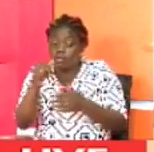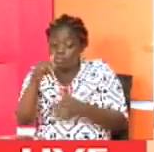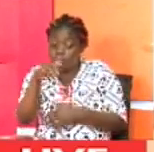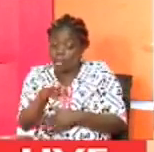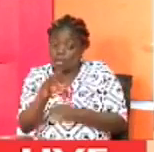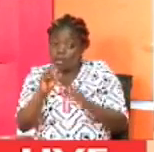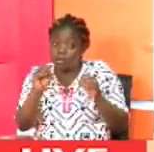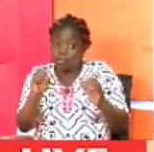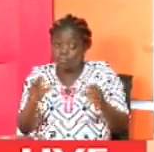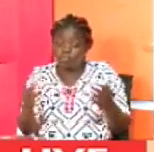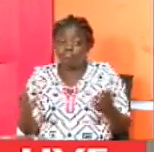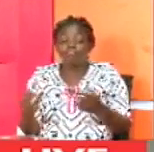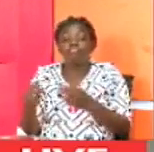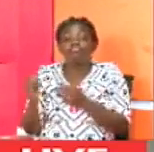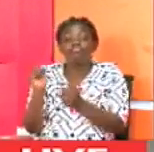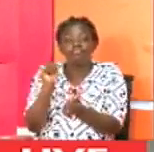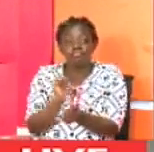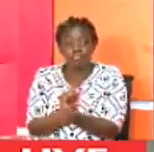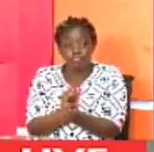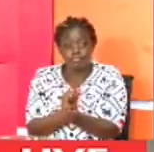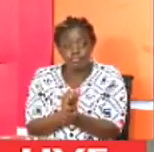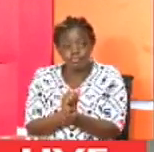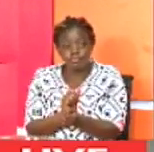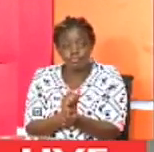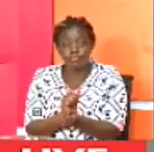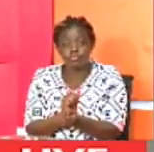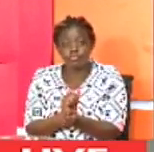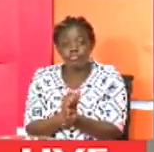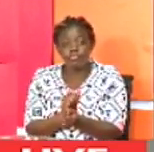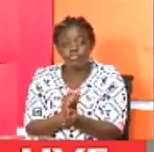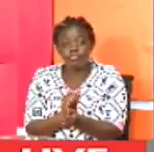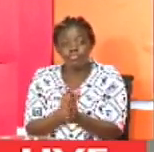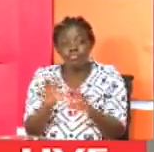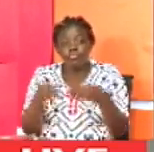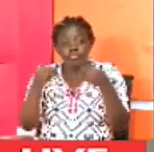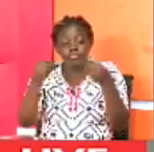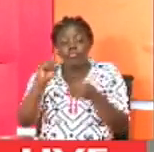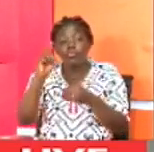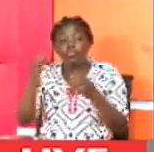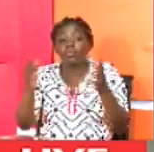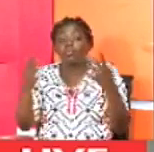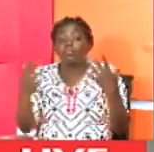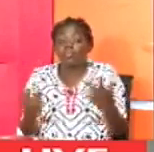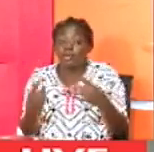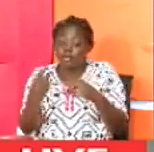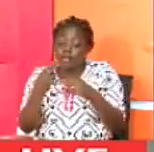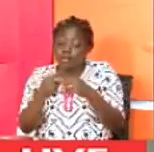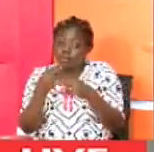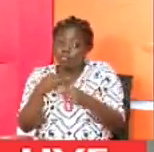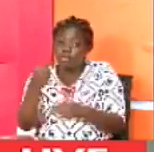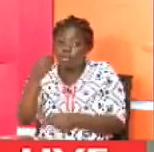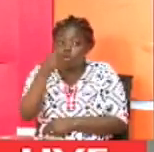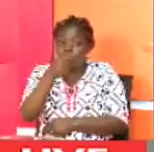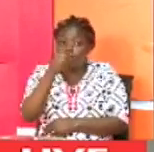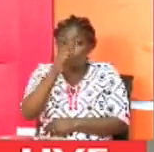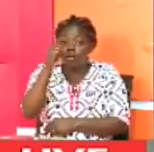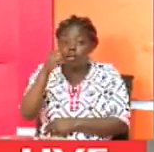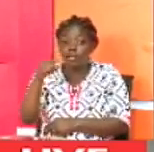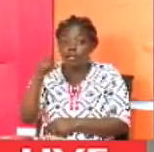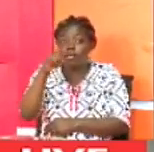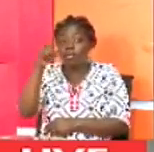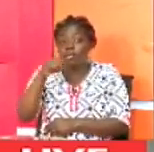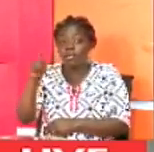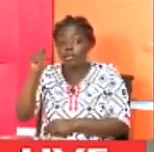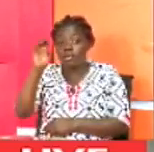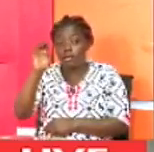kikye abeera avunaanibwa. Okuwa olupapula olw'omusoka lwetuyita gazeti, notice eyasooka, olina okugitwala n'ogigazeti